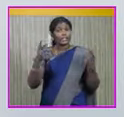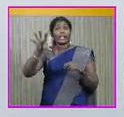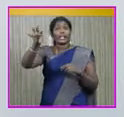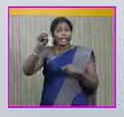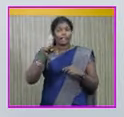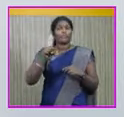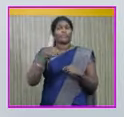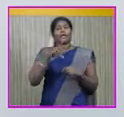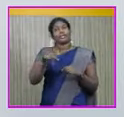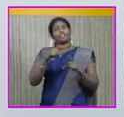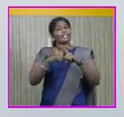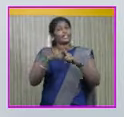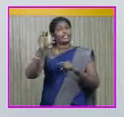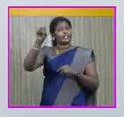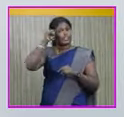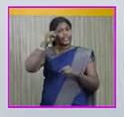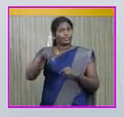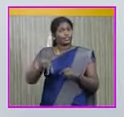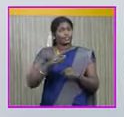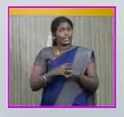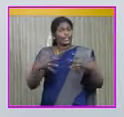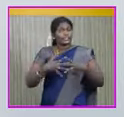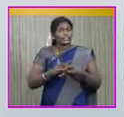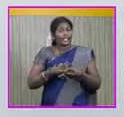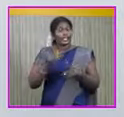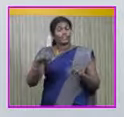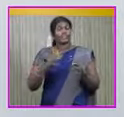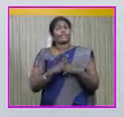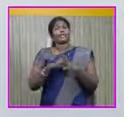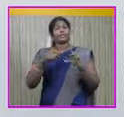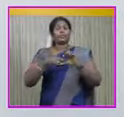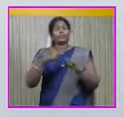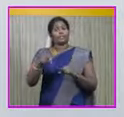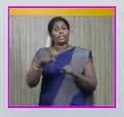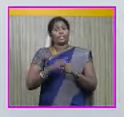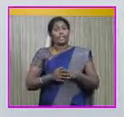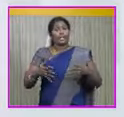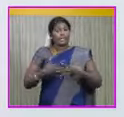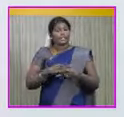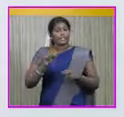அப்படின்னு எடுத்துக்கிறோம். அப்போது இது ரெண்டும் சேர்ந்தால் தானே WE கிடைக்கும் நமக்கு. அப்போ ரெண்டுத்தையும் சேர்த்துக்கலாம்,